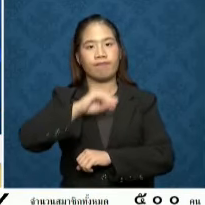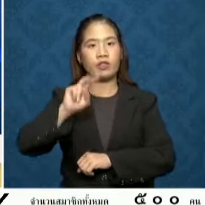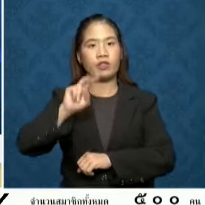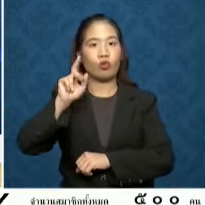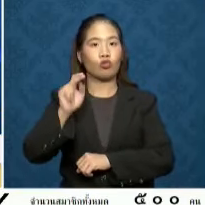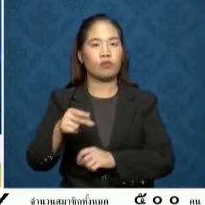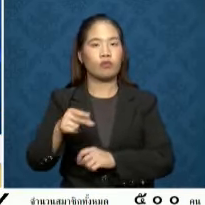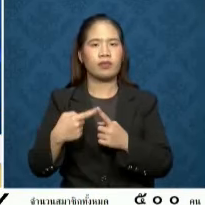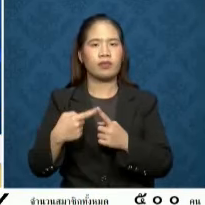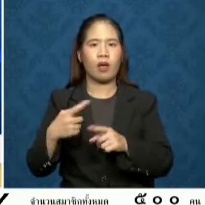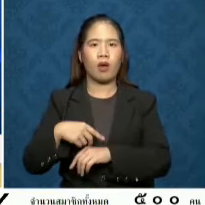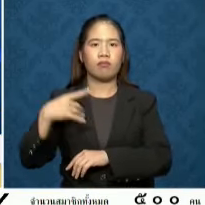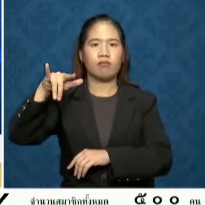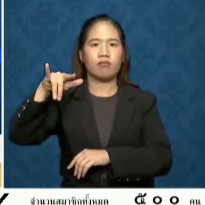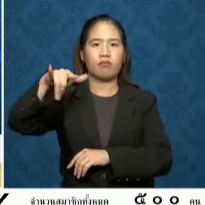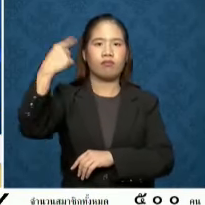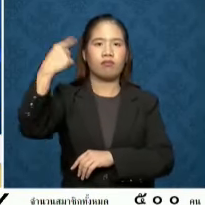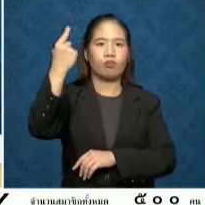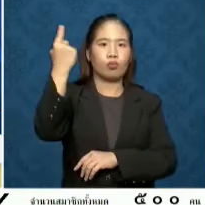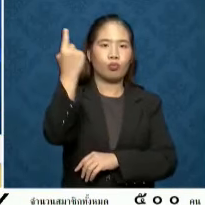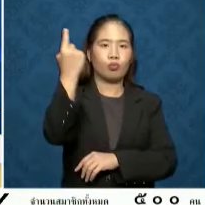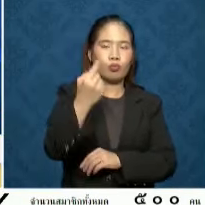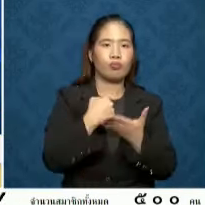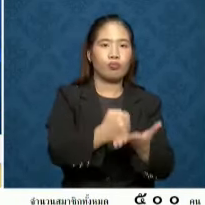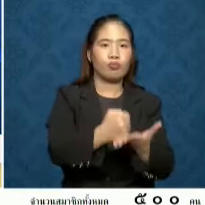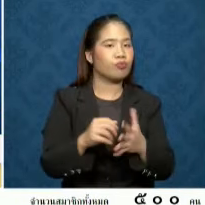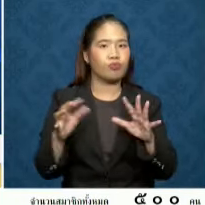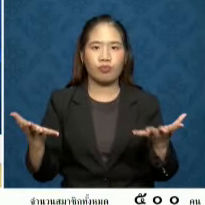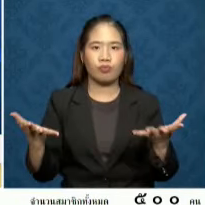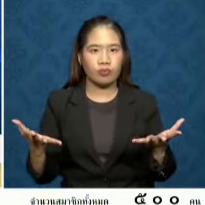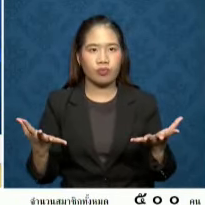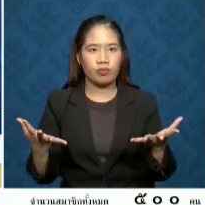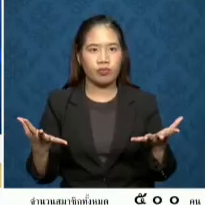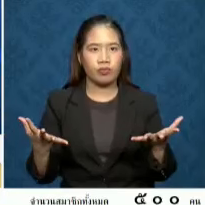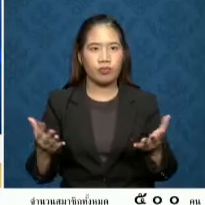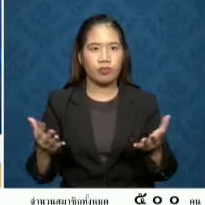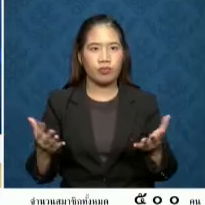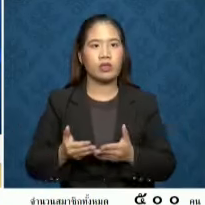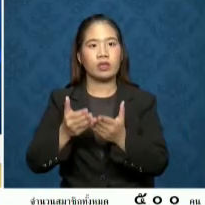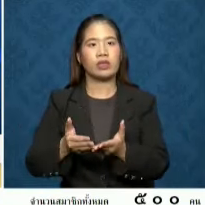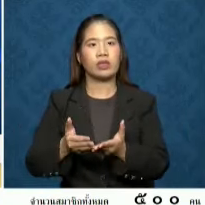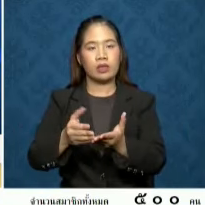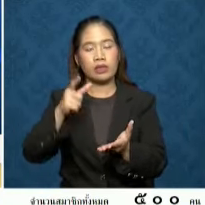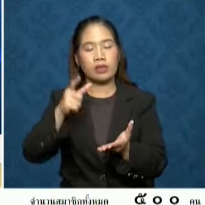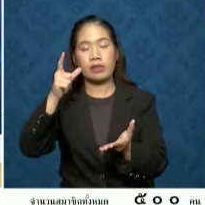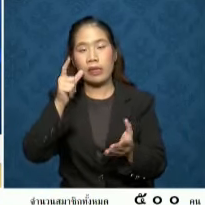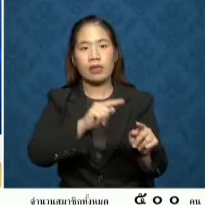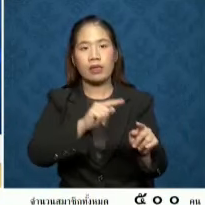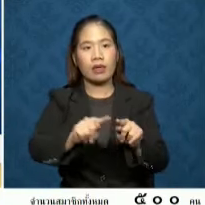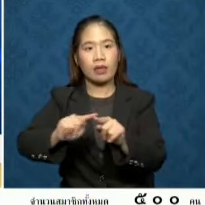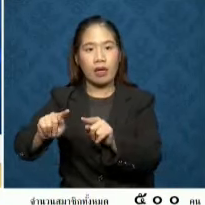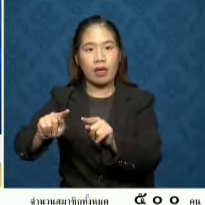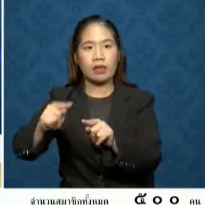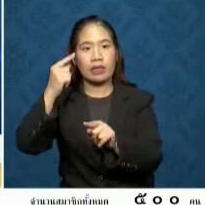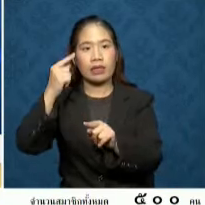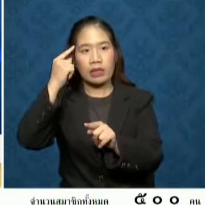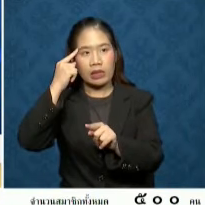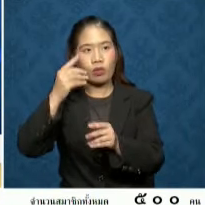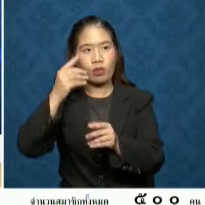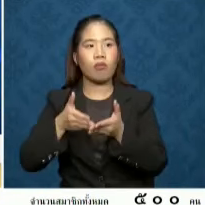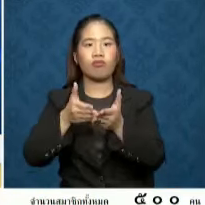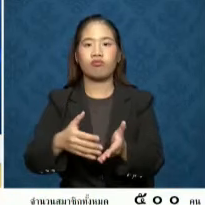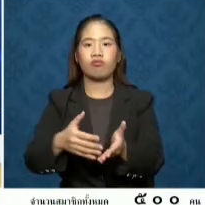เลยไม่มีเฮลิคอปเตอร์ไปเลยมีเรือกระบุรีลำเดียวที่ไปเรือจักรีนฤเบศเรือหลวงสิมิลันที่ใหญ่พอจะทนกระแสคลื่นแบบนี้ได้สบาย